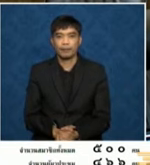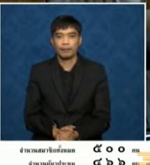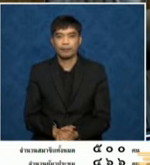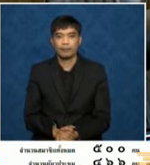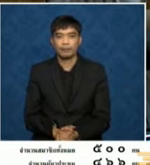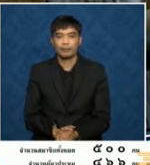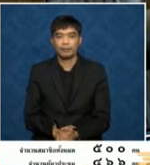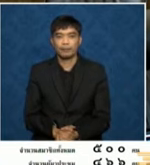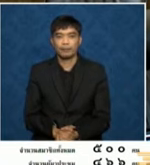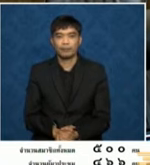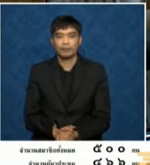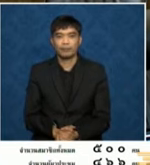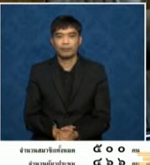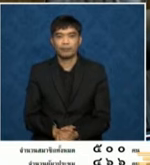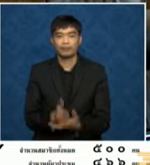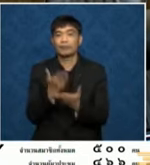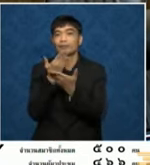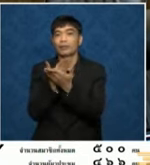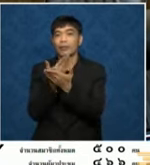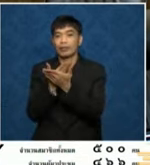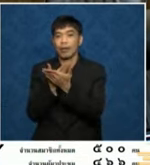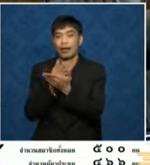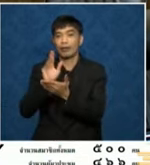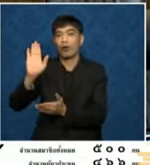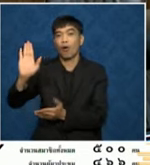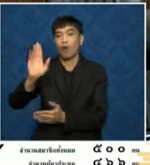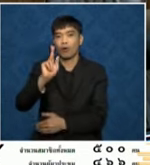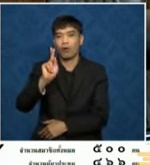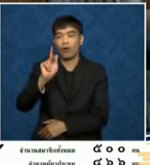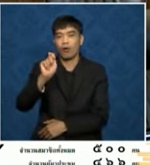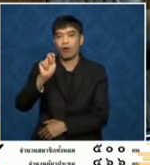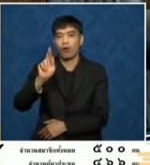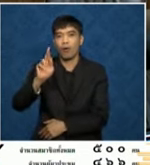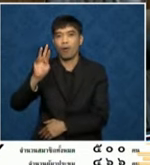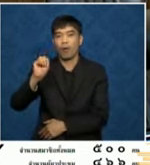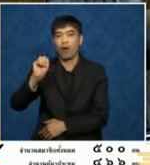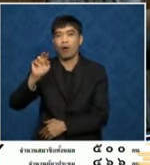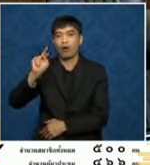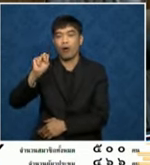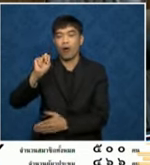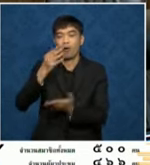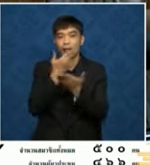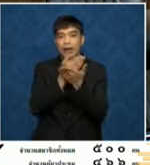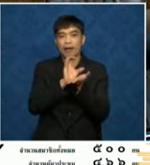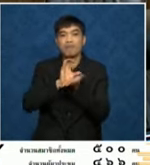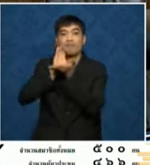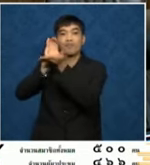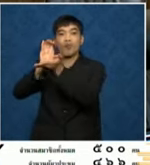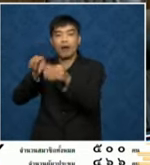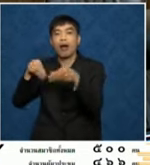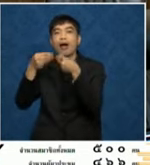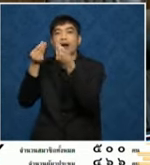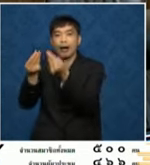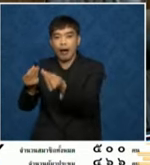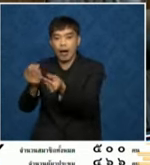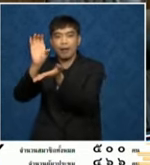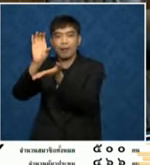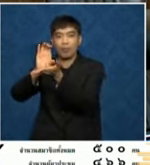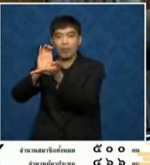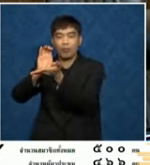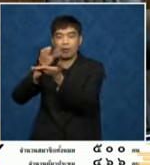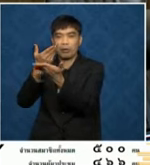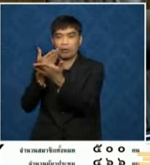โอเคสำหรับงบประมาณที่กรมน.ได้รับการจัดสรรตามงบประมาณนี้มีม